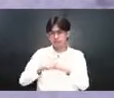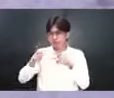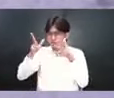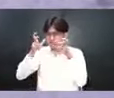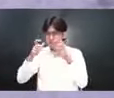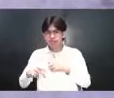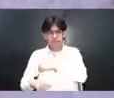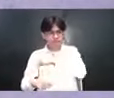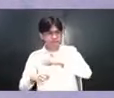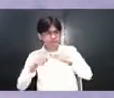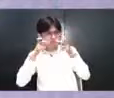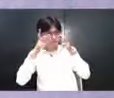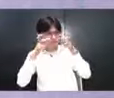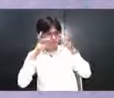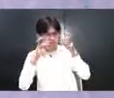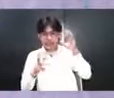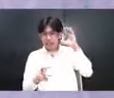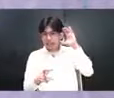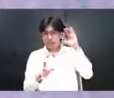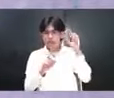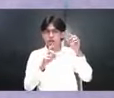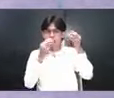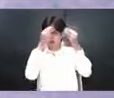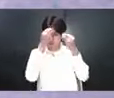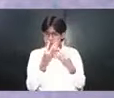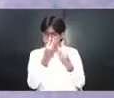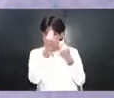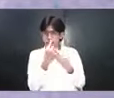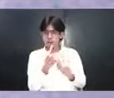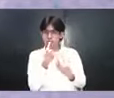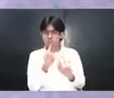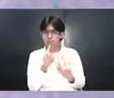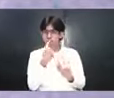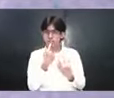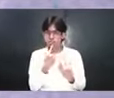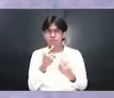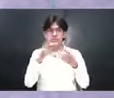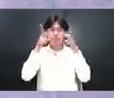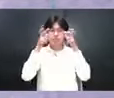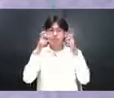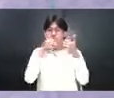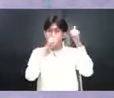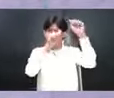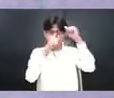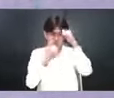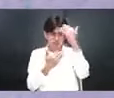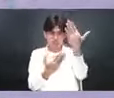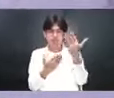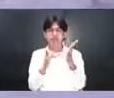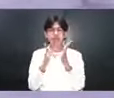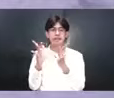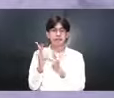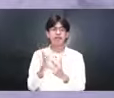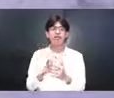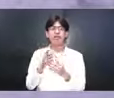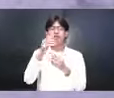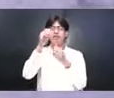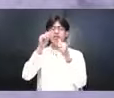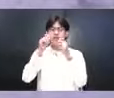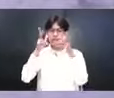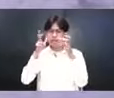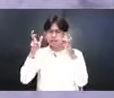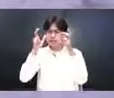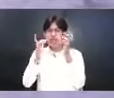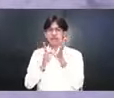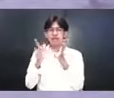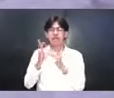Patuloy, pakinggan ang sinasabi ng Diyos. At si Jesus, he kept on listening to God.